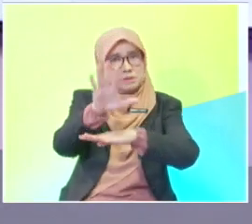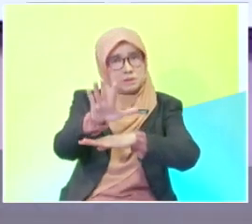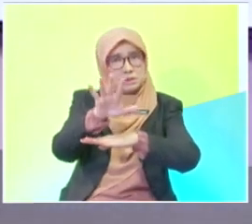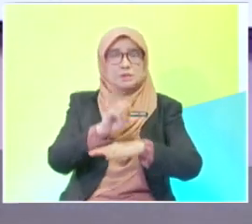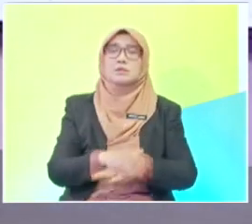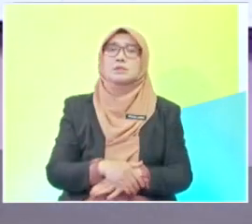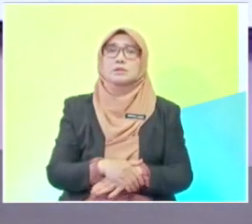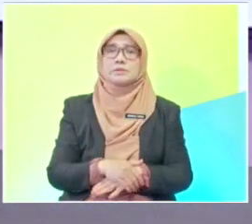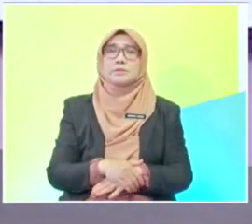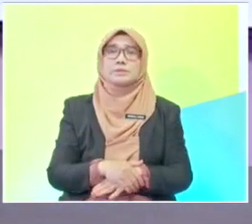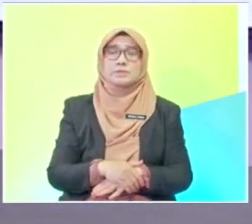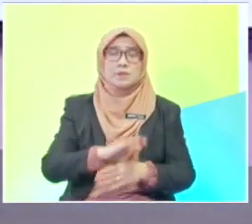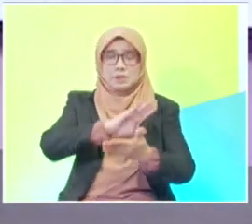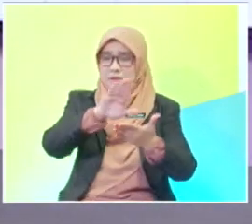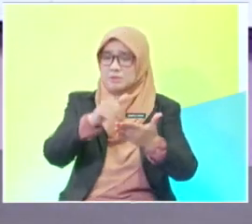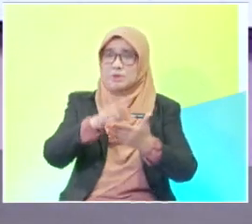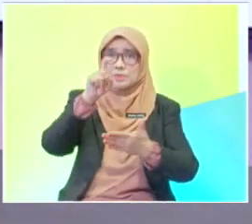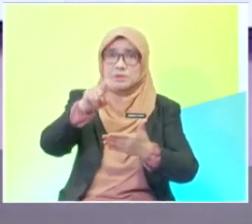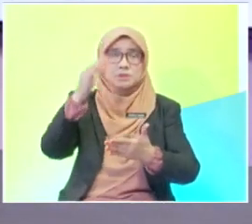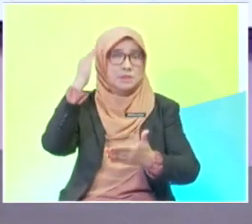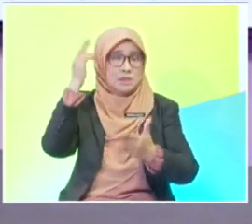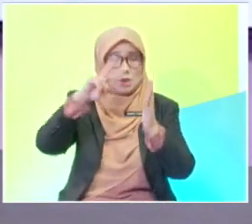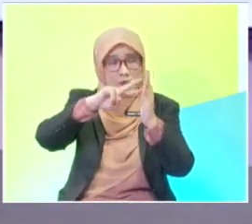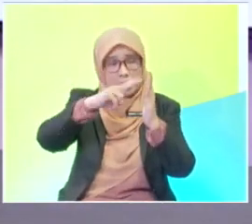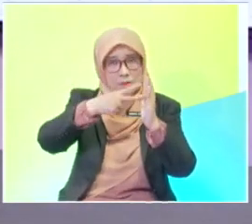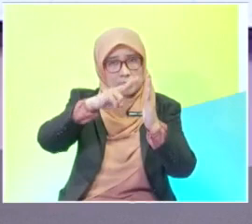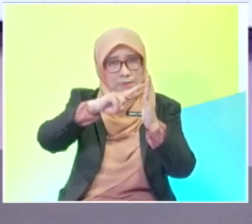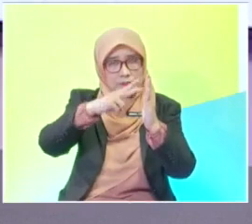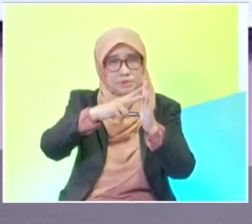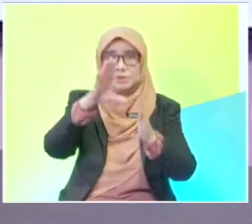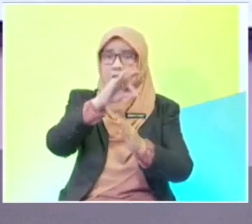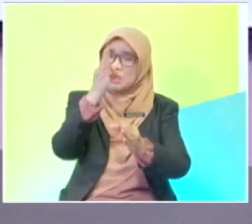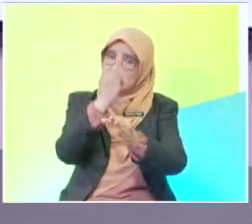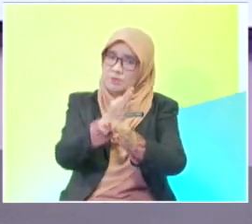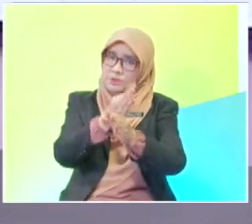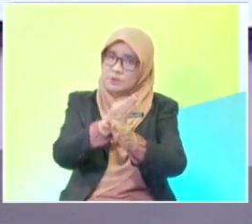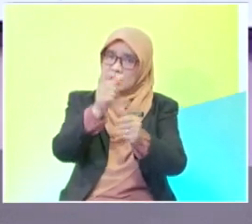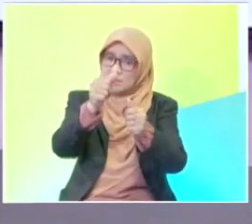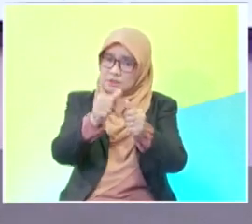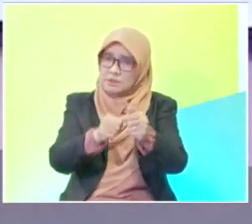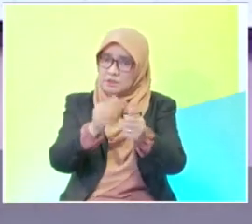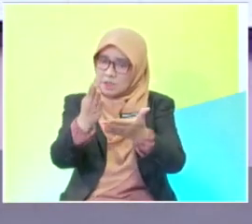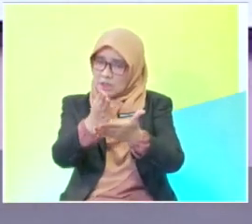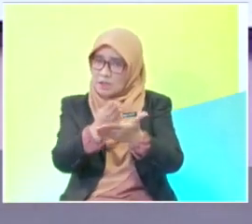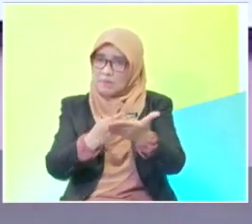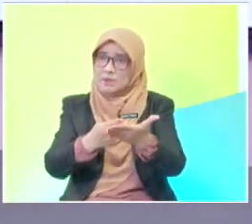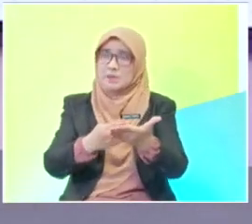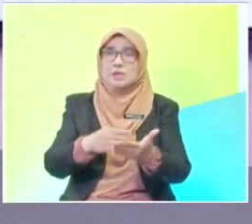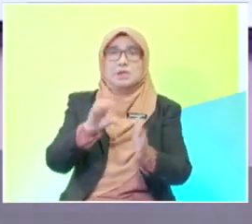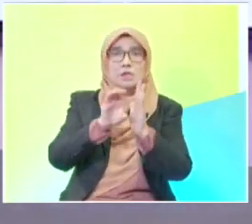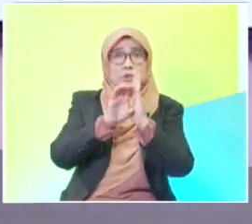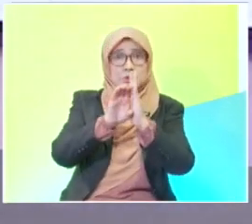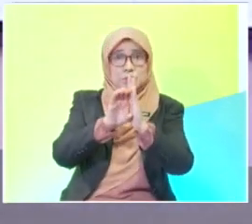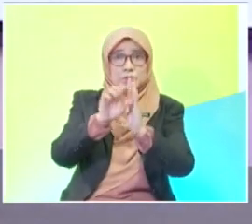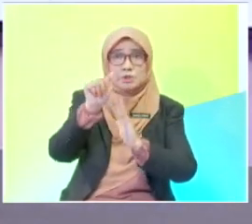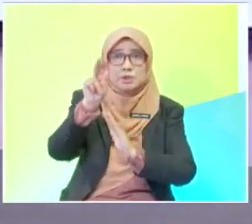antibody, antigen, keimunan. Kita kena tahu definisi dan juga fungsi-fungsi untuk setiap bahagian tersebut, ya, cikgu? Ya, betul. Baik, saya rasa